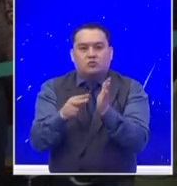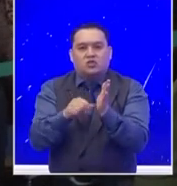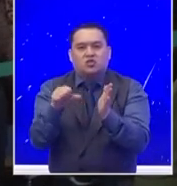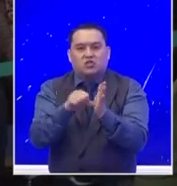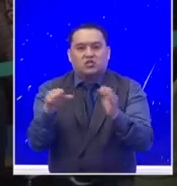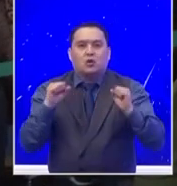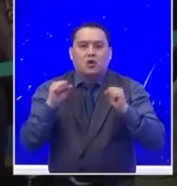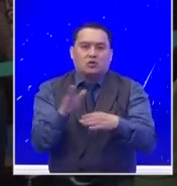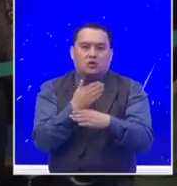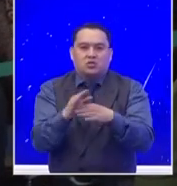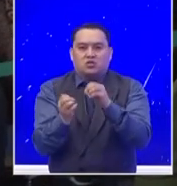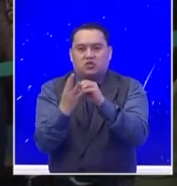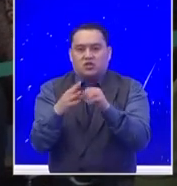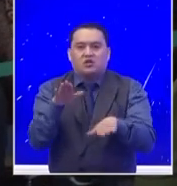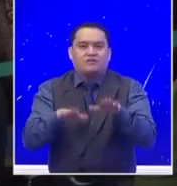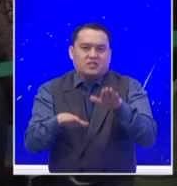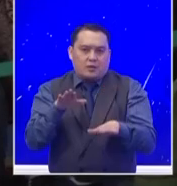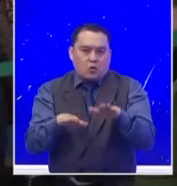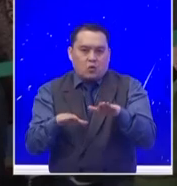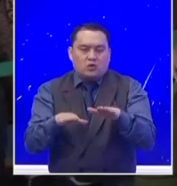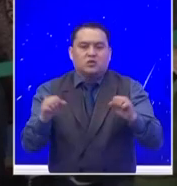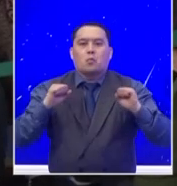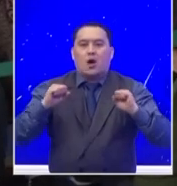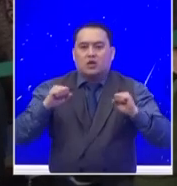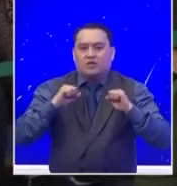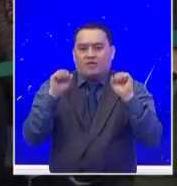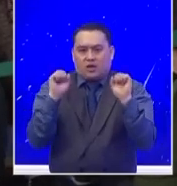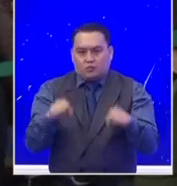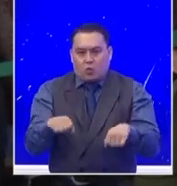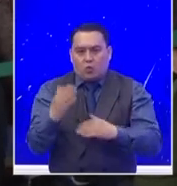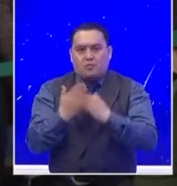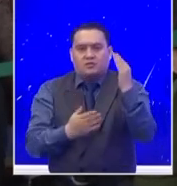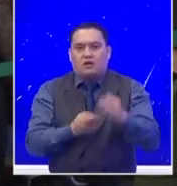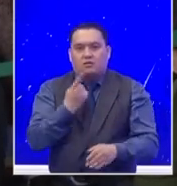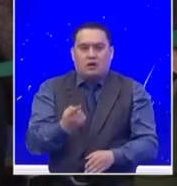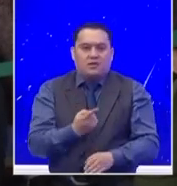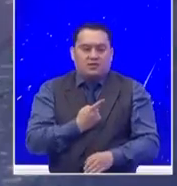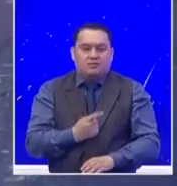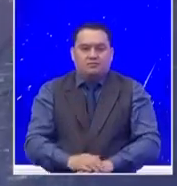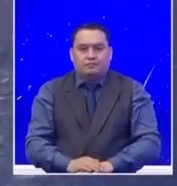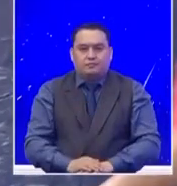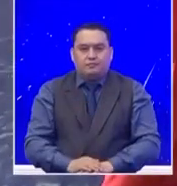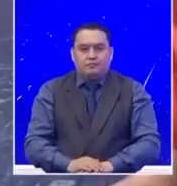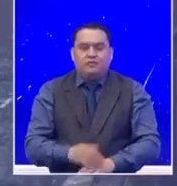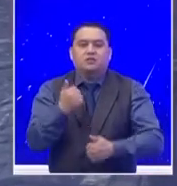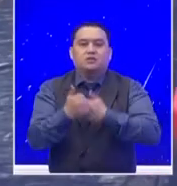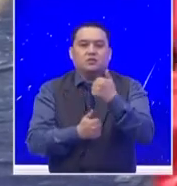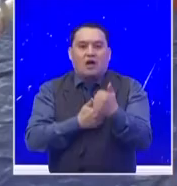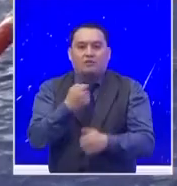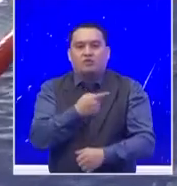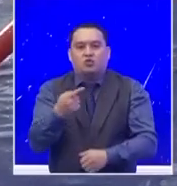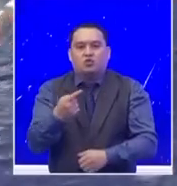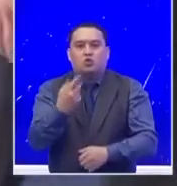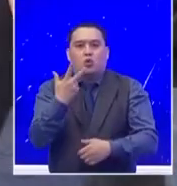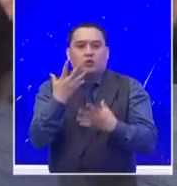участников. Их разделили на 14 весовых категорий. Для спортсменов это возможность повысить свою квалификацию. Соревнование пройдет в течение 3